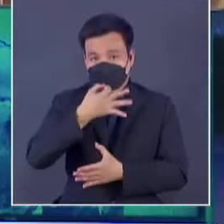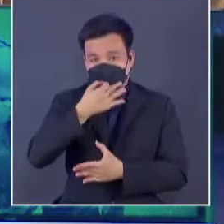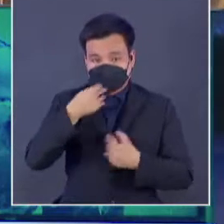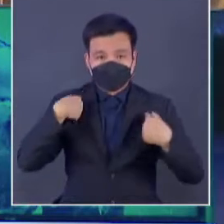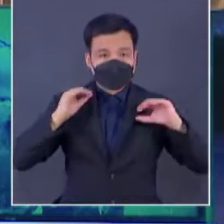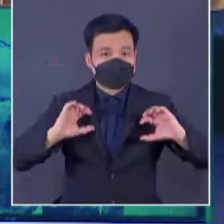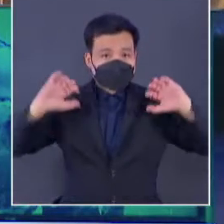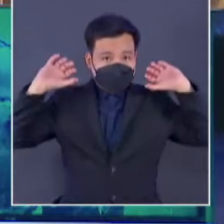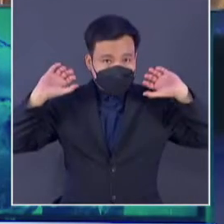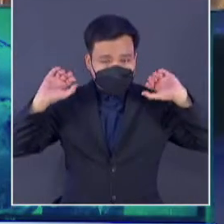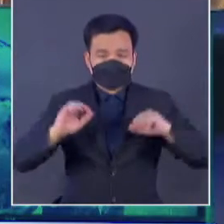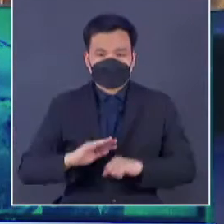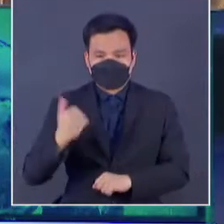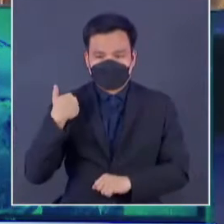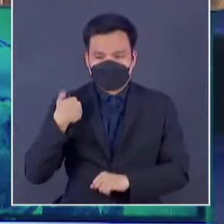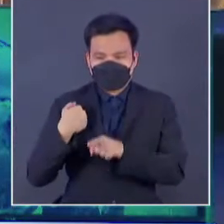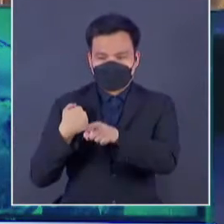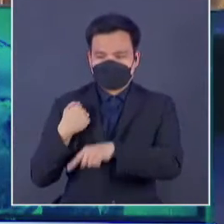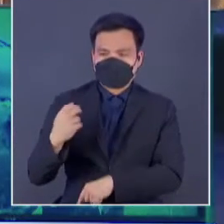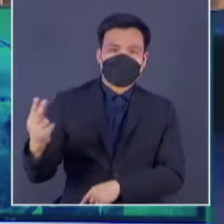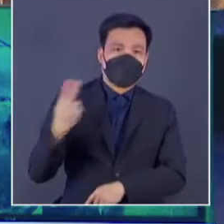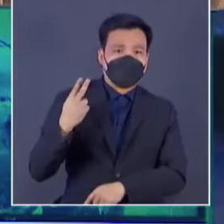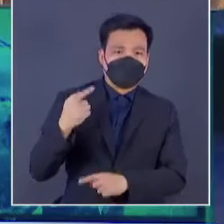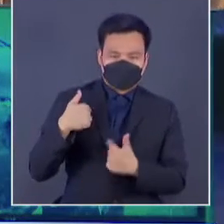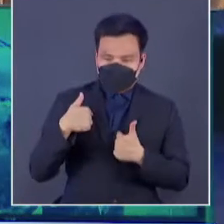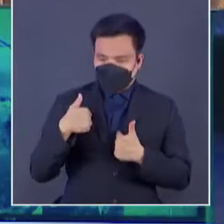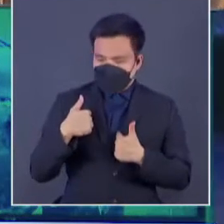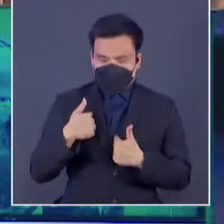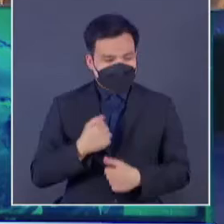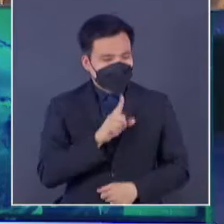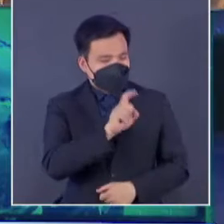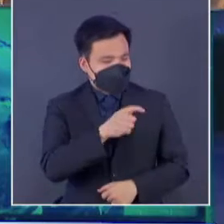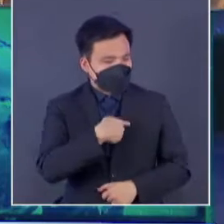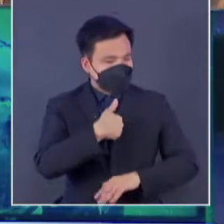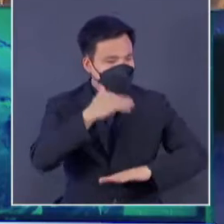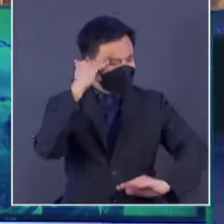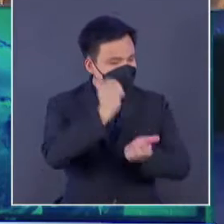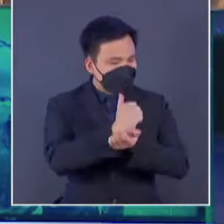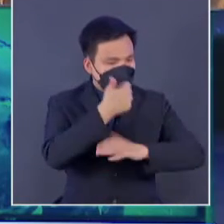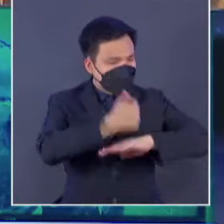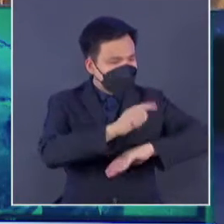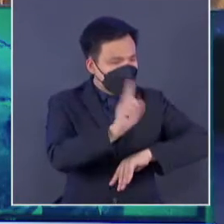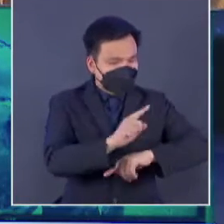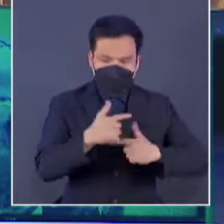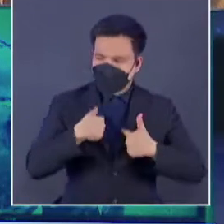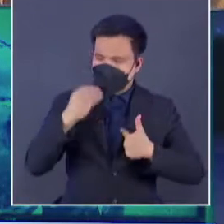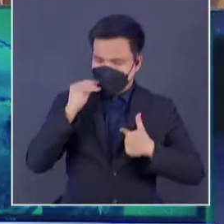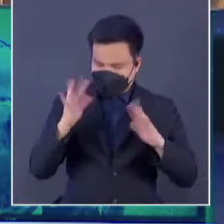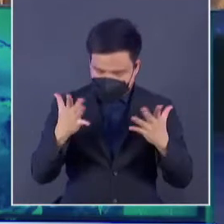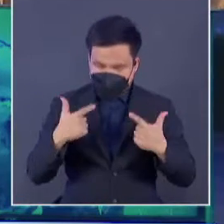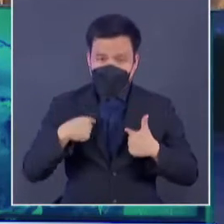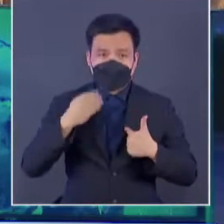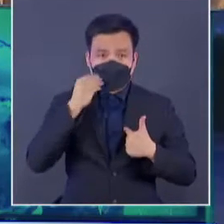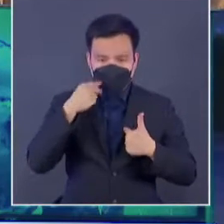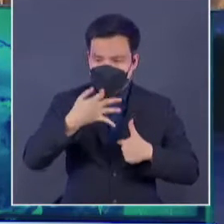านแล้วมาถามหาตำรวจบอกสารวัตรอยู่ไหนเขาก็บอกไม่มีบ้านนี้ไม่มีสารวัตรบ้านนี้ไม่มีตำรวจ